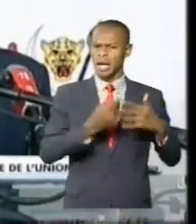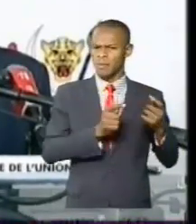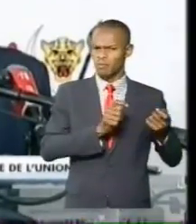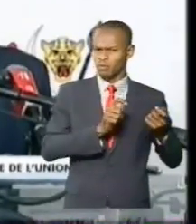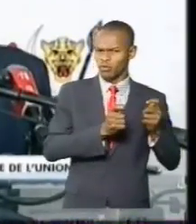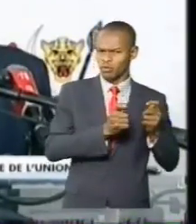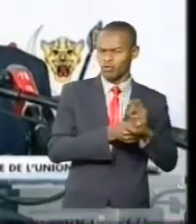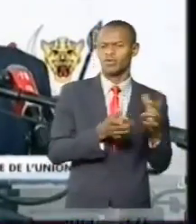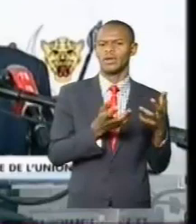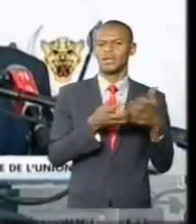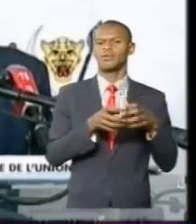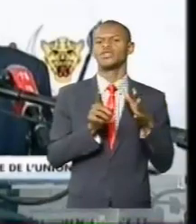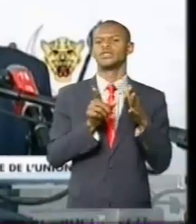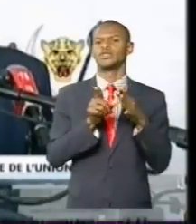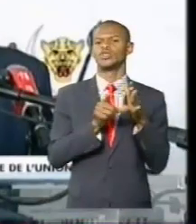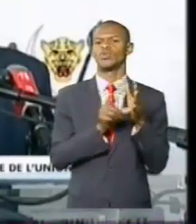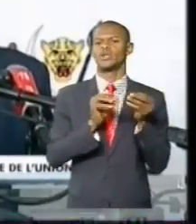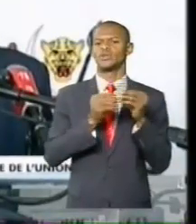loi numéro